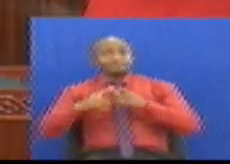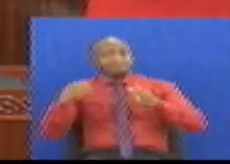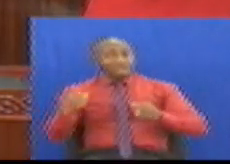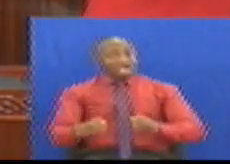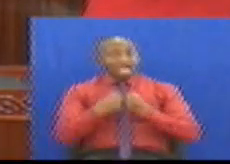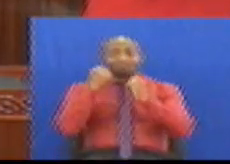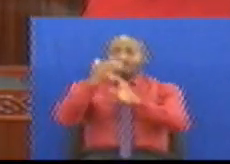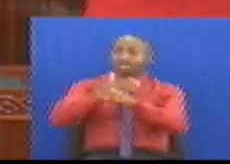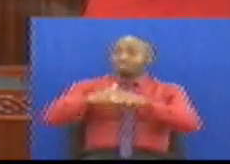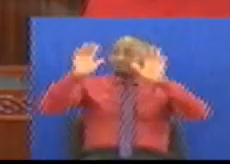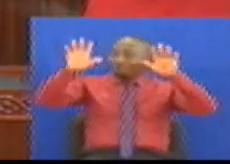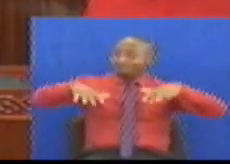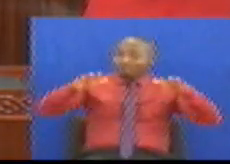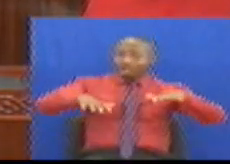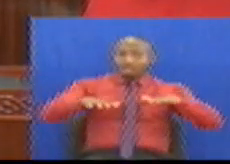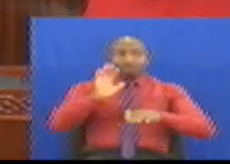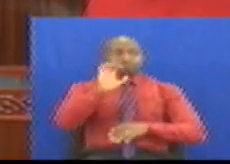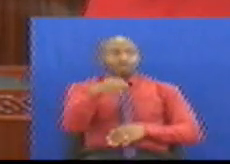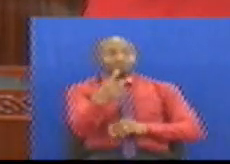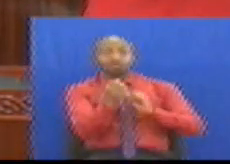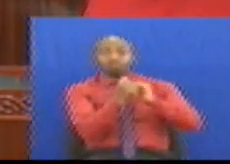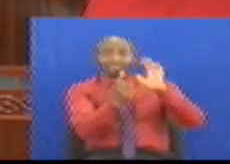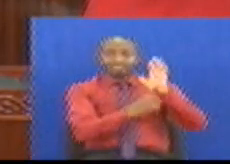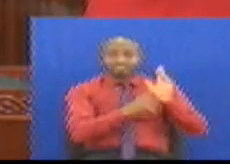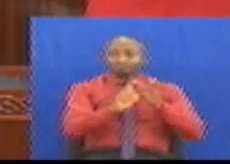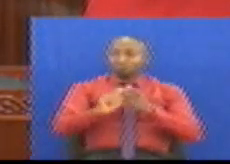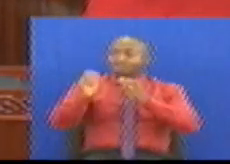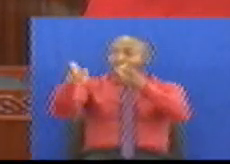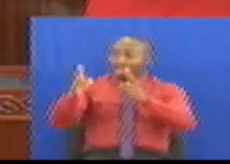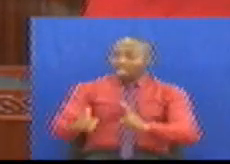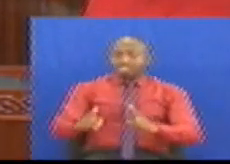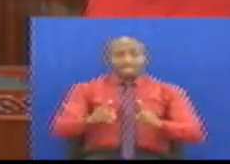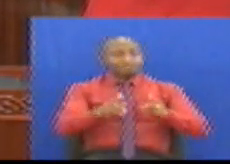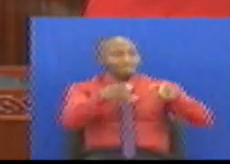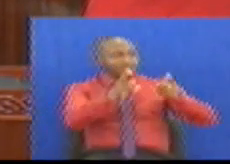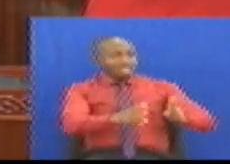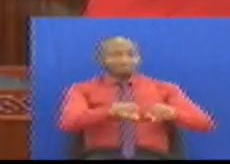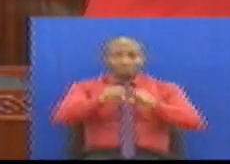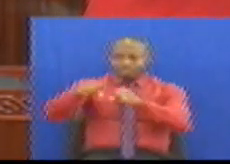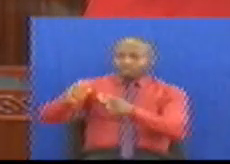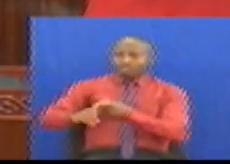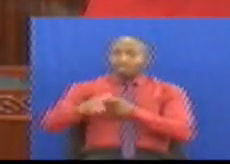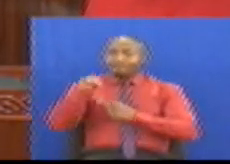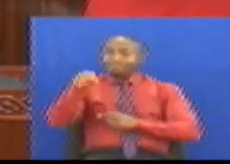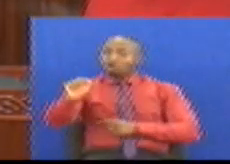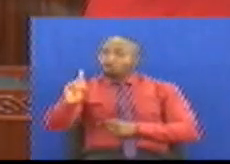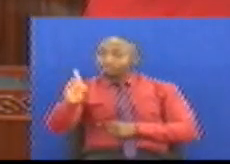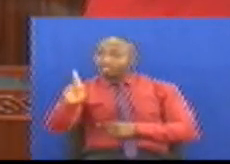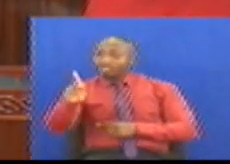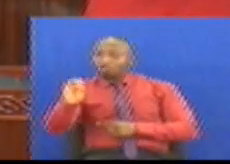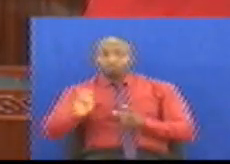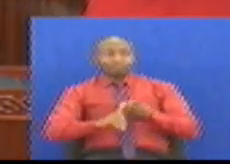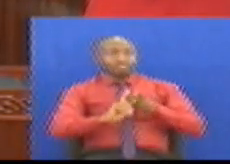mvua za mwaka jana, tulipata mvua mwaka 2016. Kuna daraja la Makondeko kule Magamba kwa Lukonge. Kuna daraja la